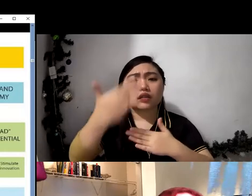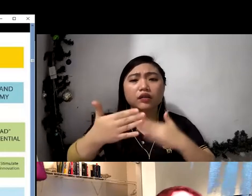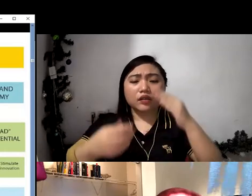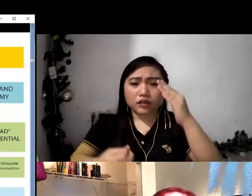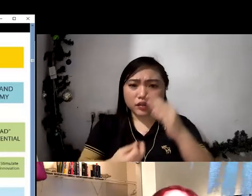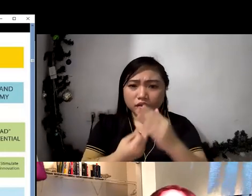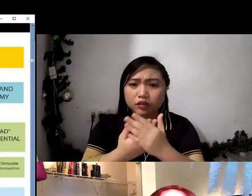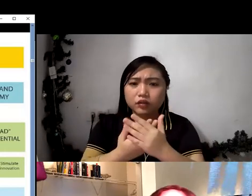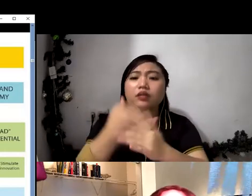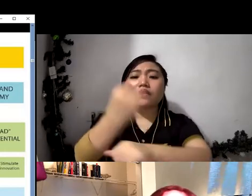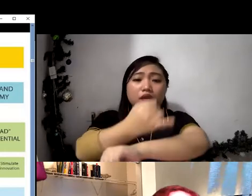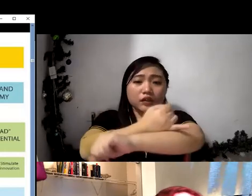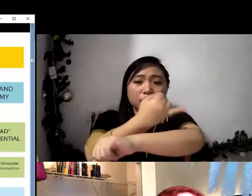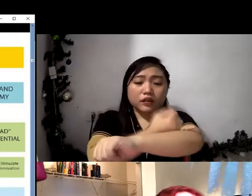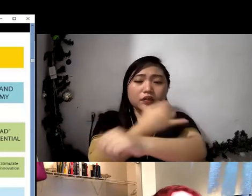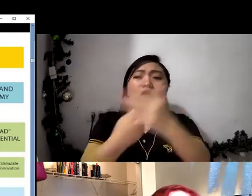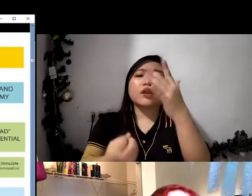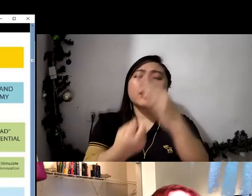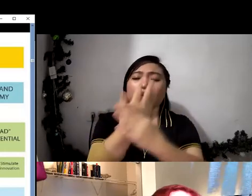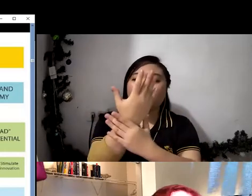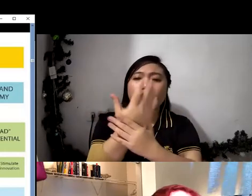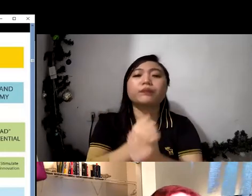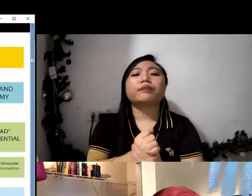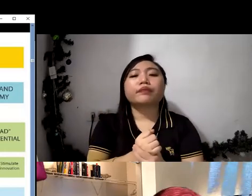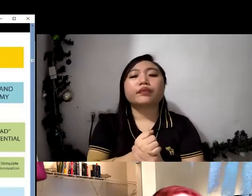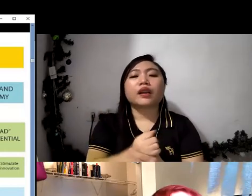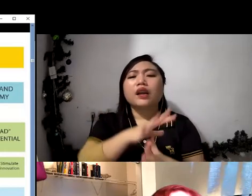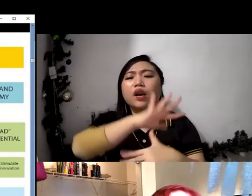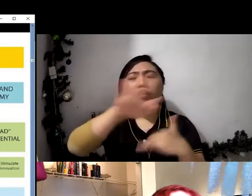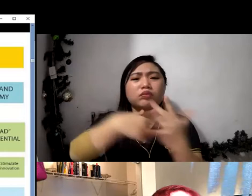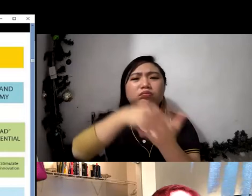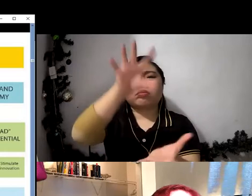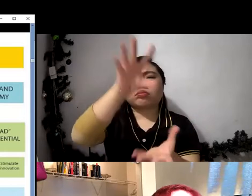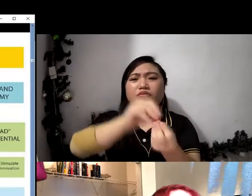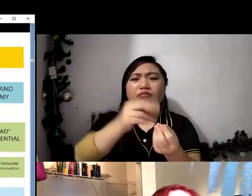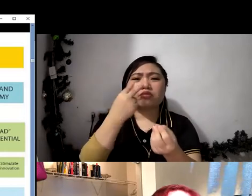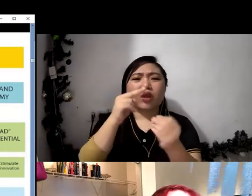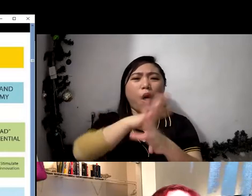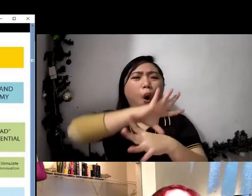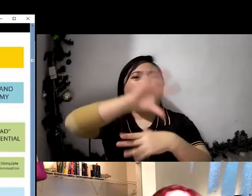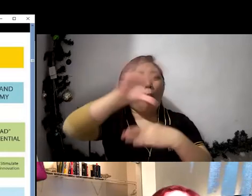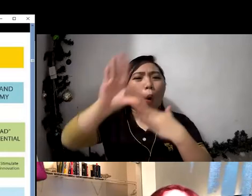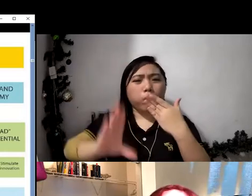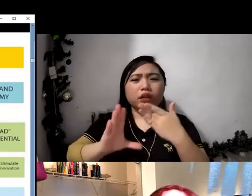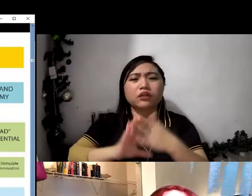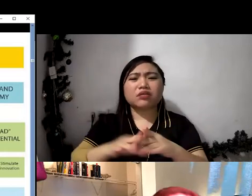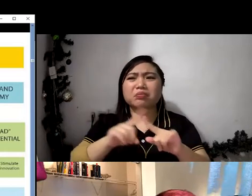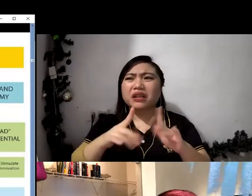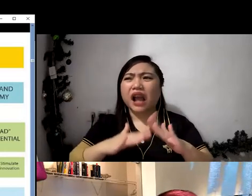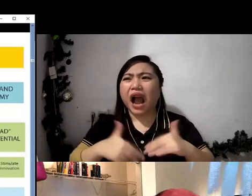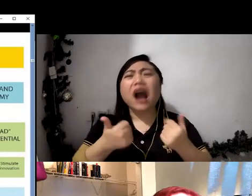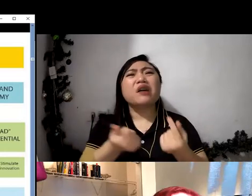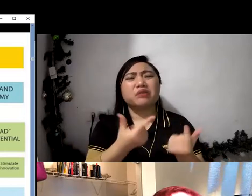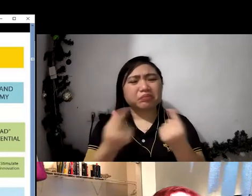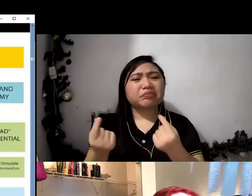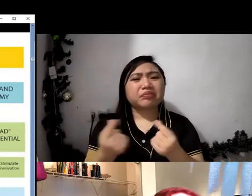growth potential. So ito ay napaka-holistic, no, kung titignan natin, no, but how do we actually walk our talk, no? Dapat yung